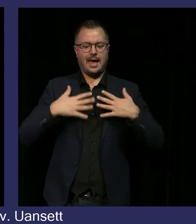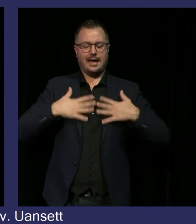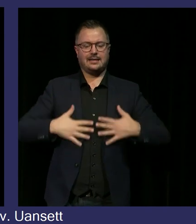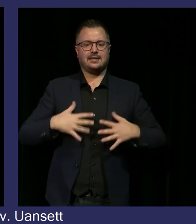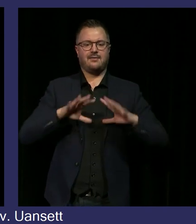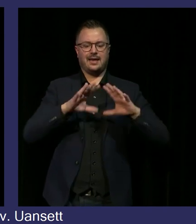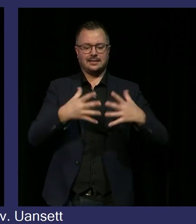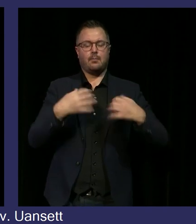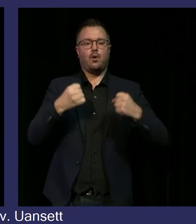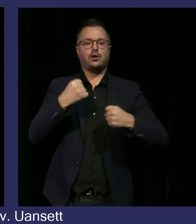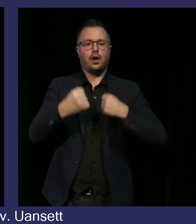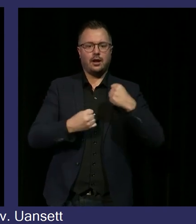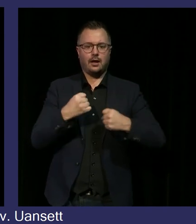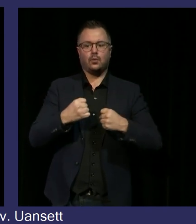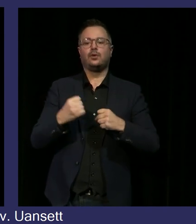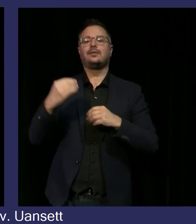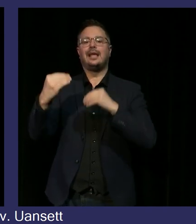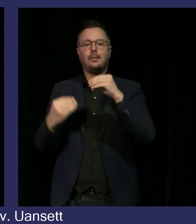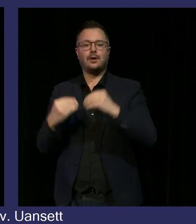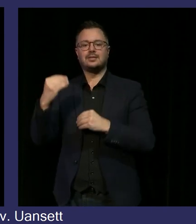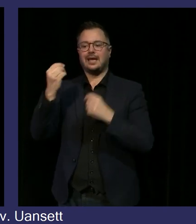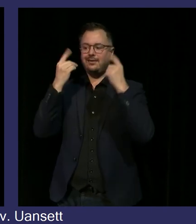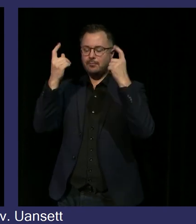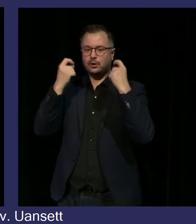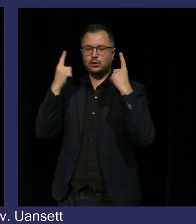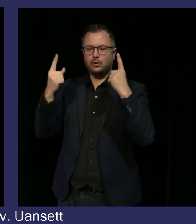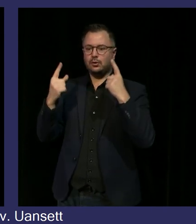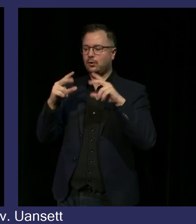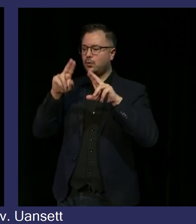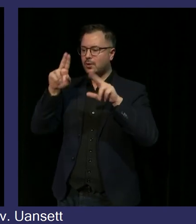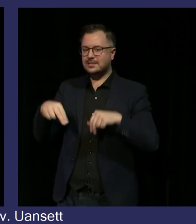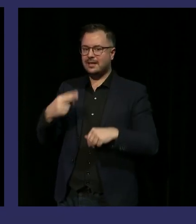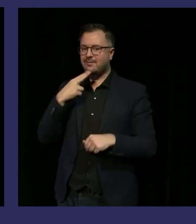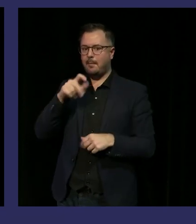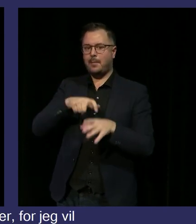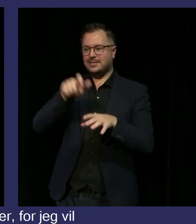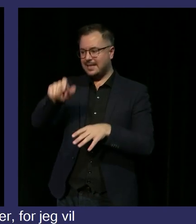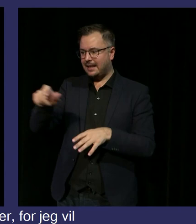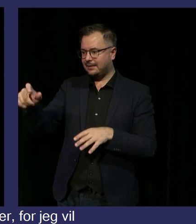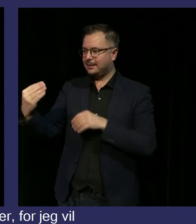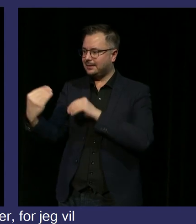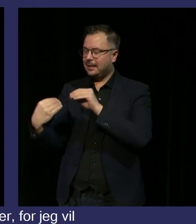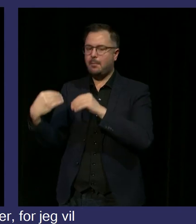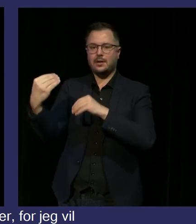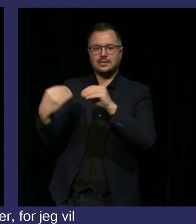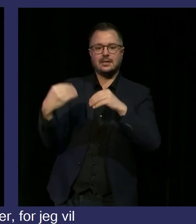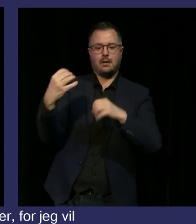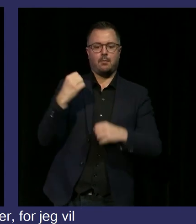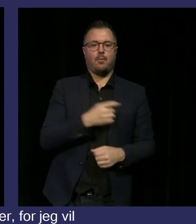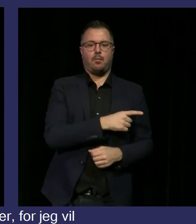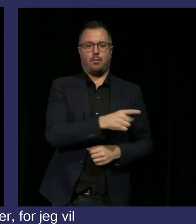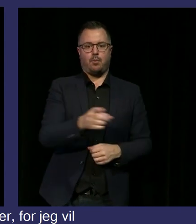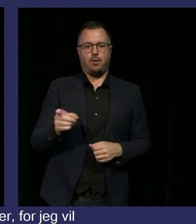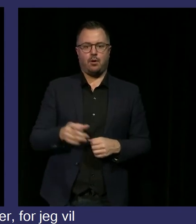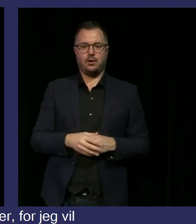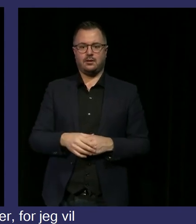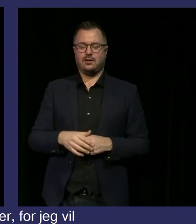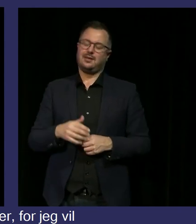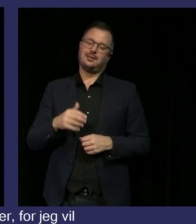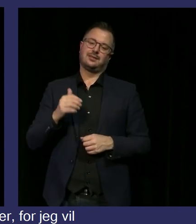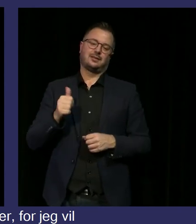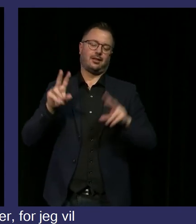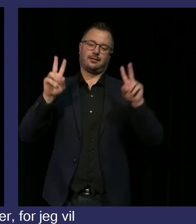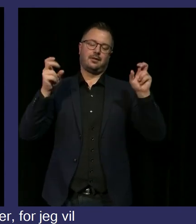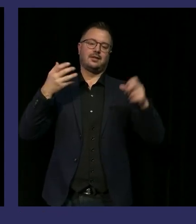informasjon til pasientens behov, uansett hvem den pasienten og tenke på det. Og så skal vi ikke smartvåle dette, for jeg vil påstå